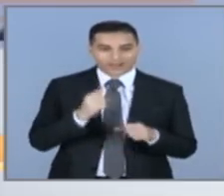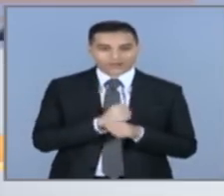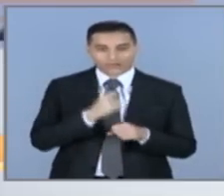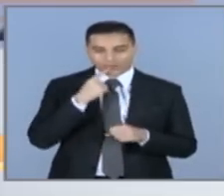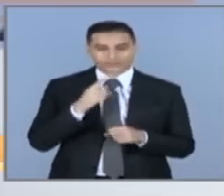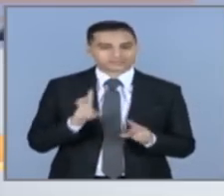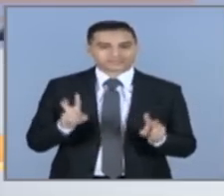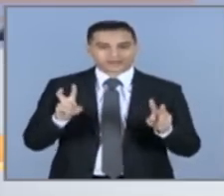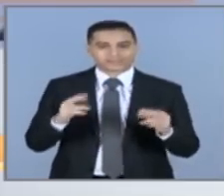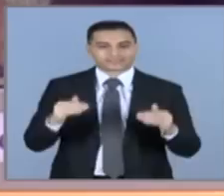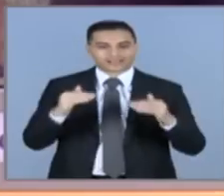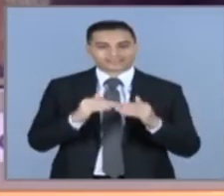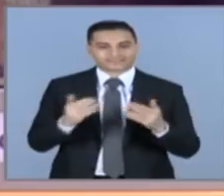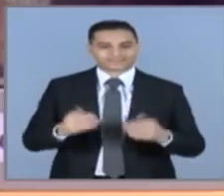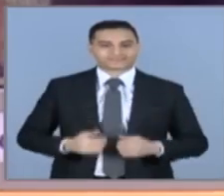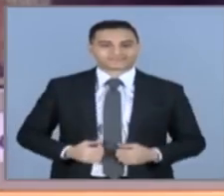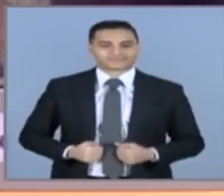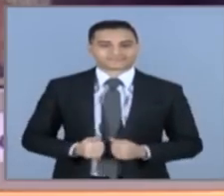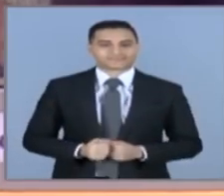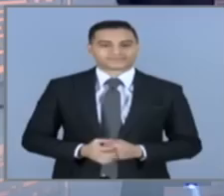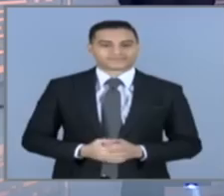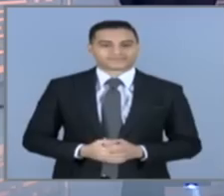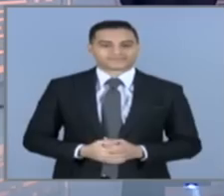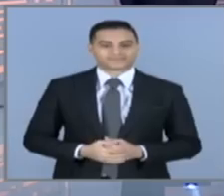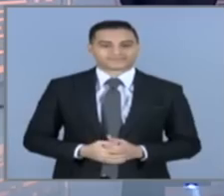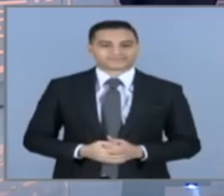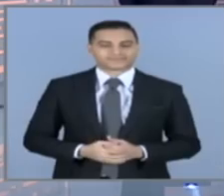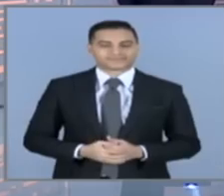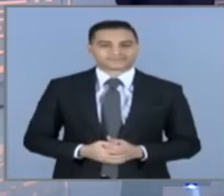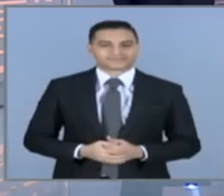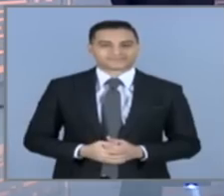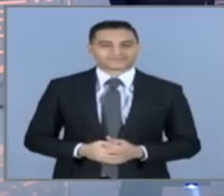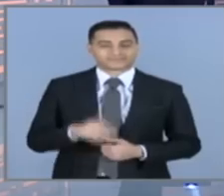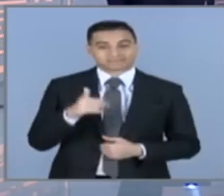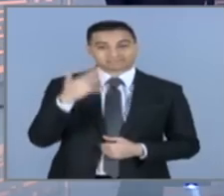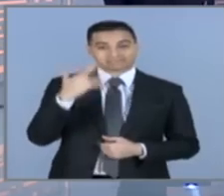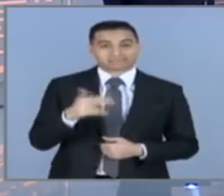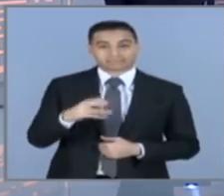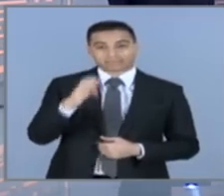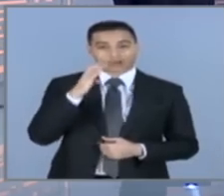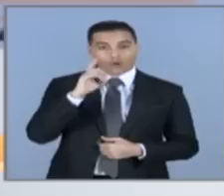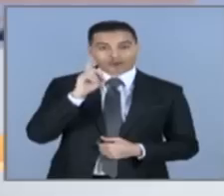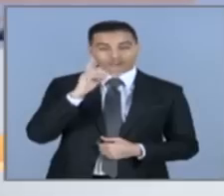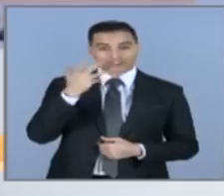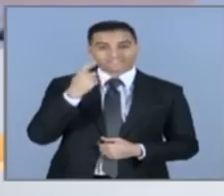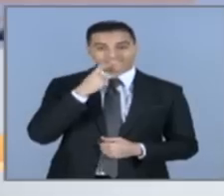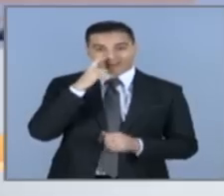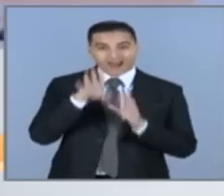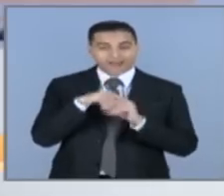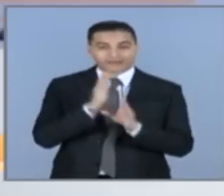قلت فلسطين كنت اتعادلت. الحمد لله. فبرافو عليك. تعال نشوف الأسئلة اللي ما تجاوبتش.